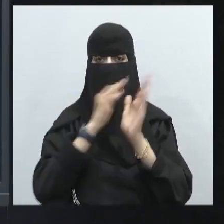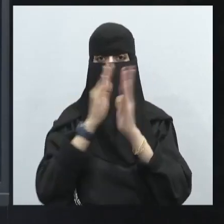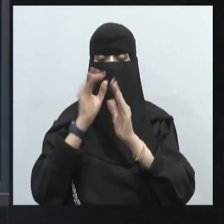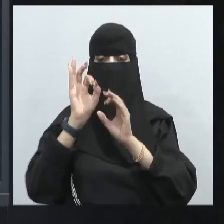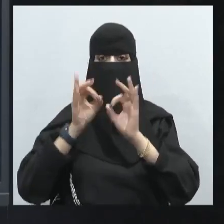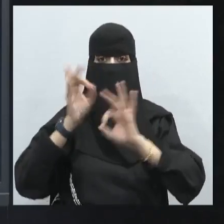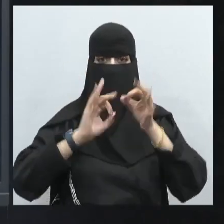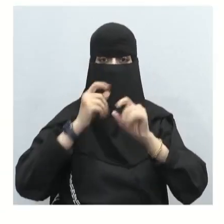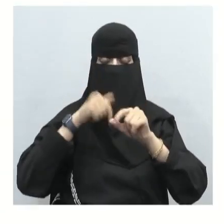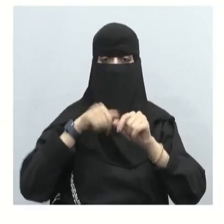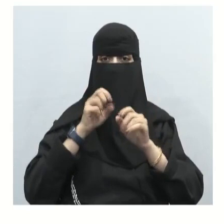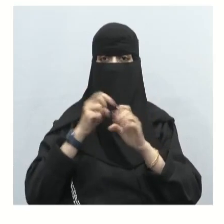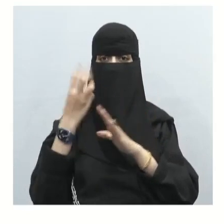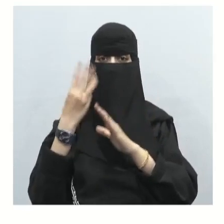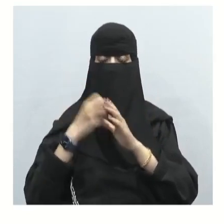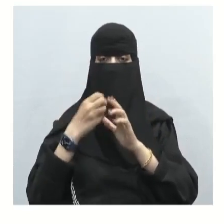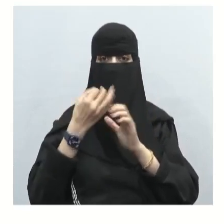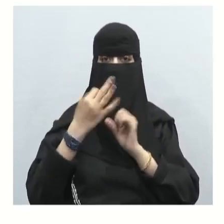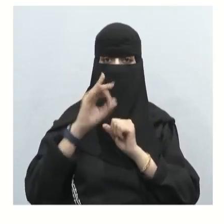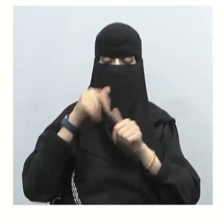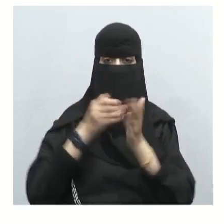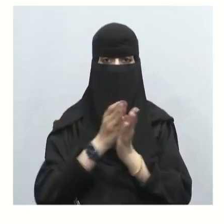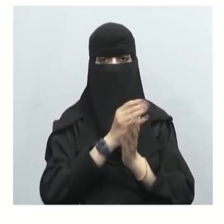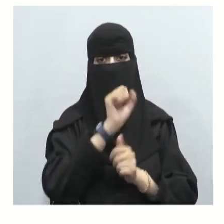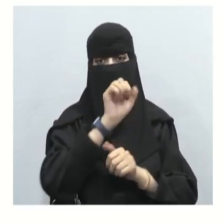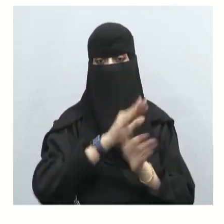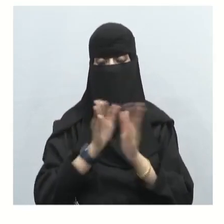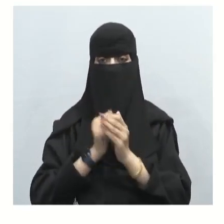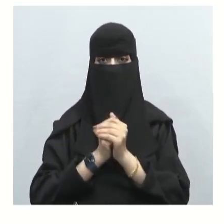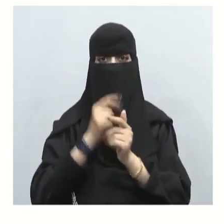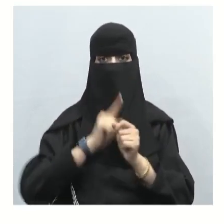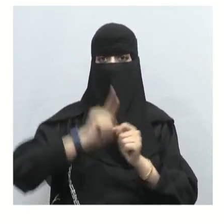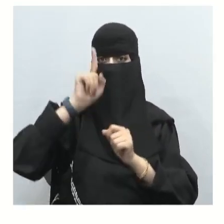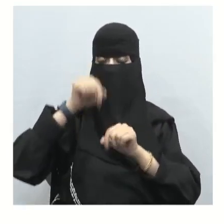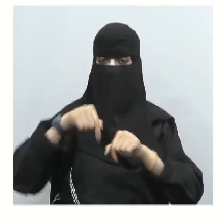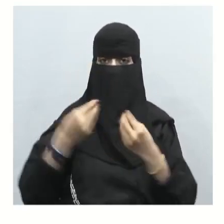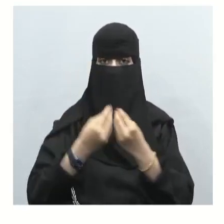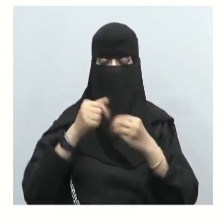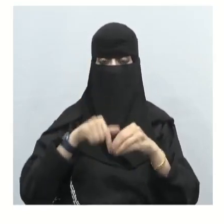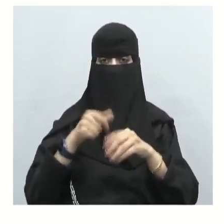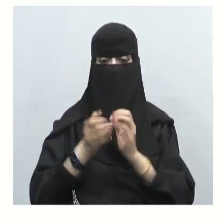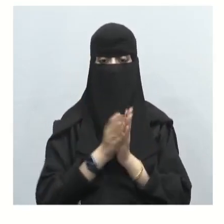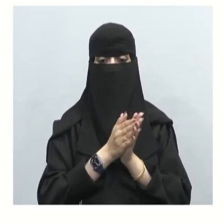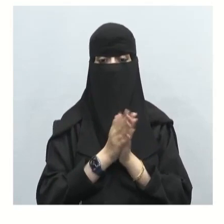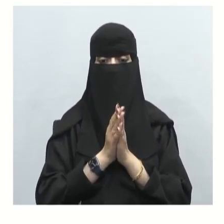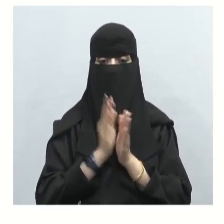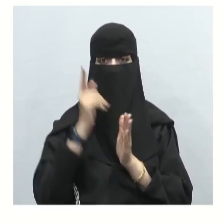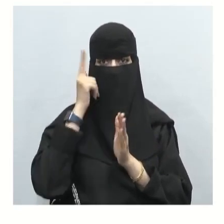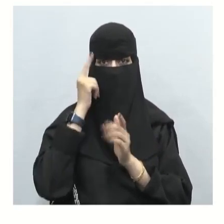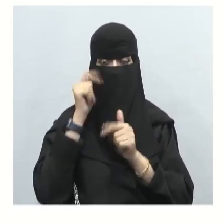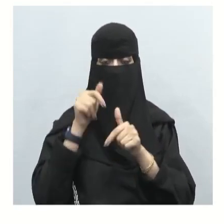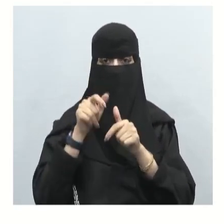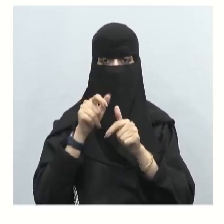الفيزياء للسنه الثالثه الثانويه للمسارات التخصصيه بمشيئه الله في درسنا لهذا اليوم سنه